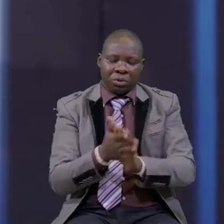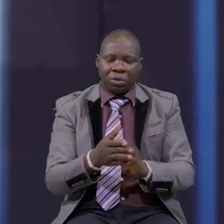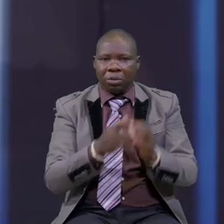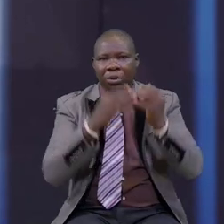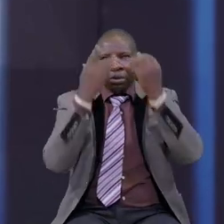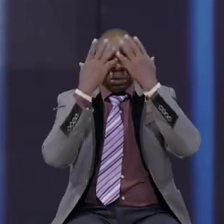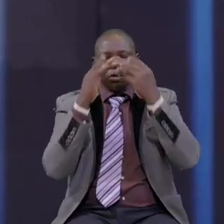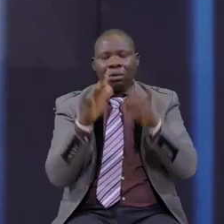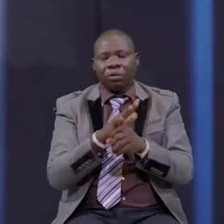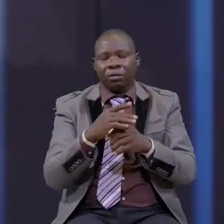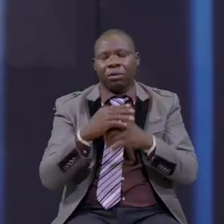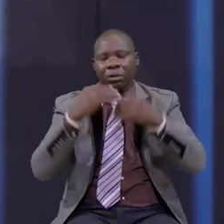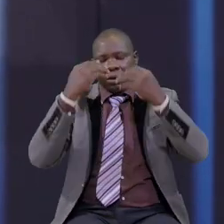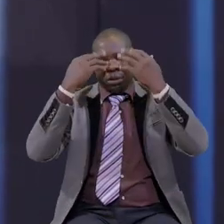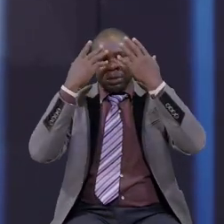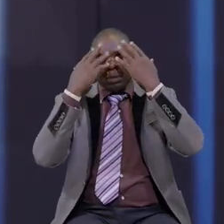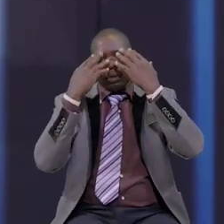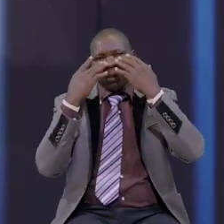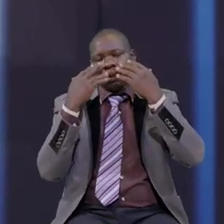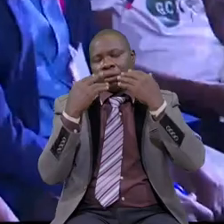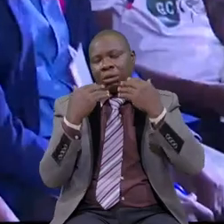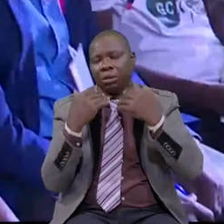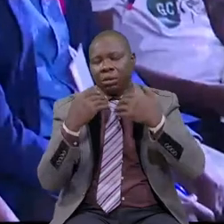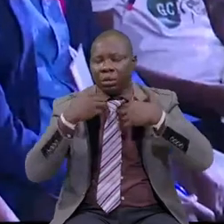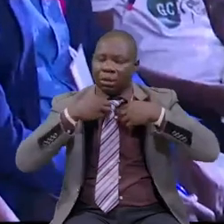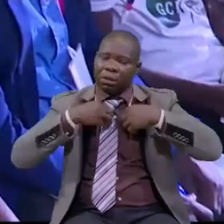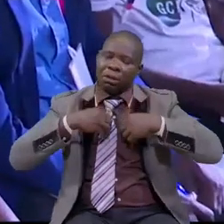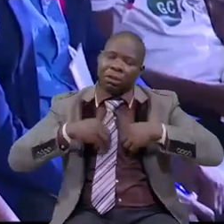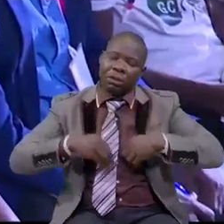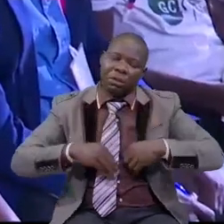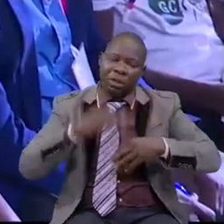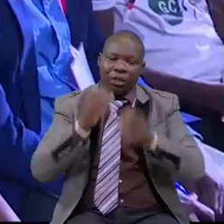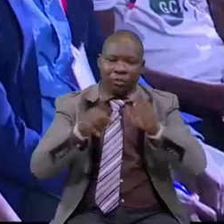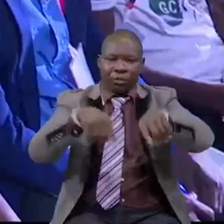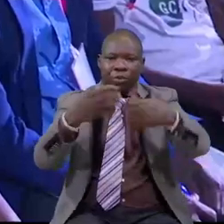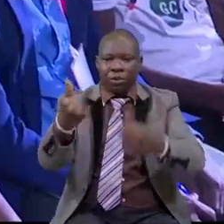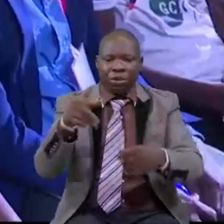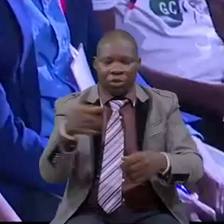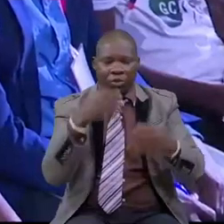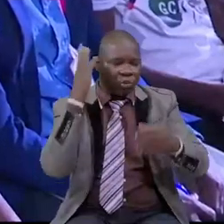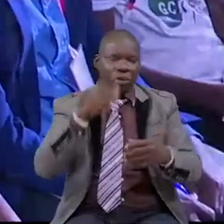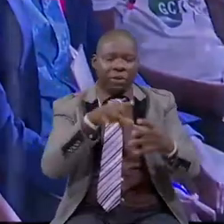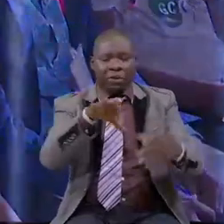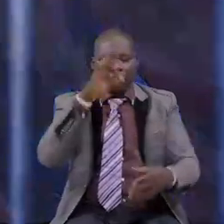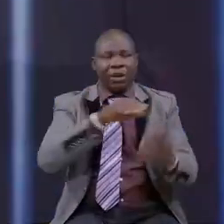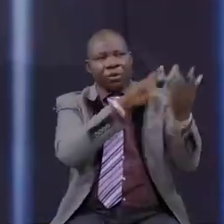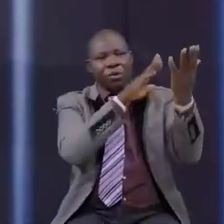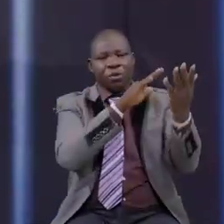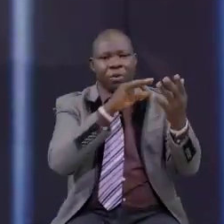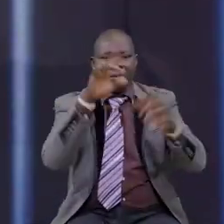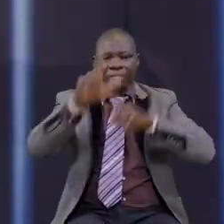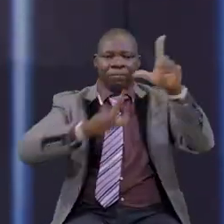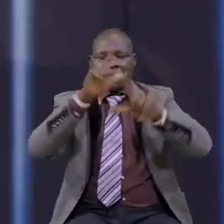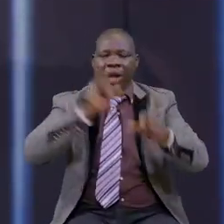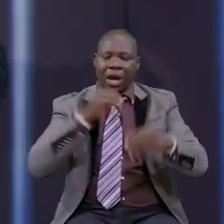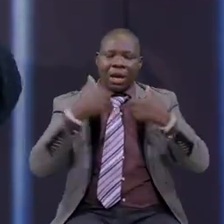détresse, vous êtes rempli de détresse, vous avez de l'espérance. J'ai l'espérance. Vous savez pourquoi